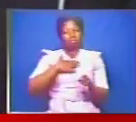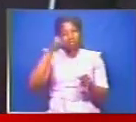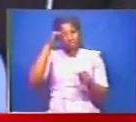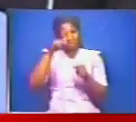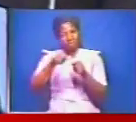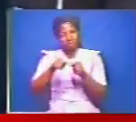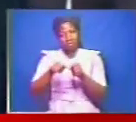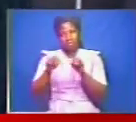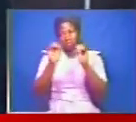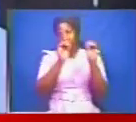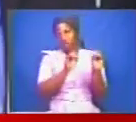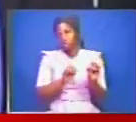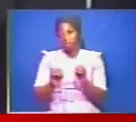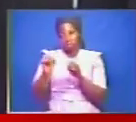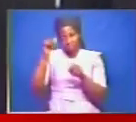tukumbuke.